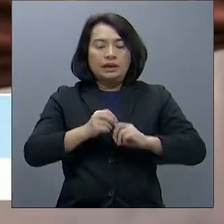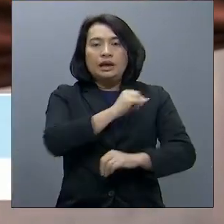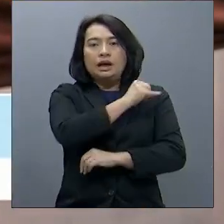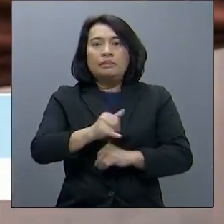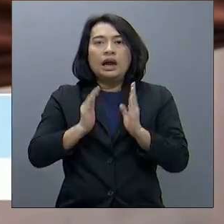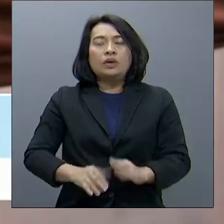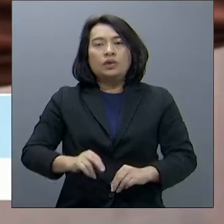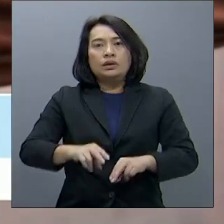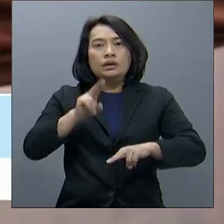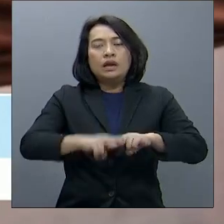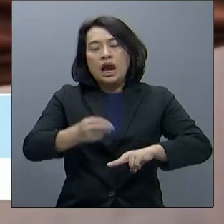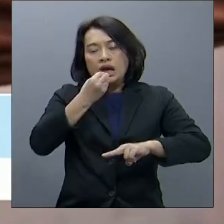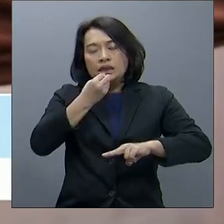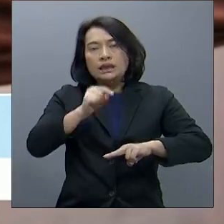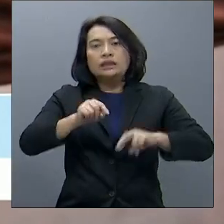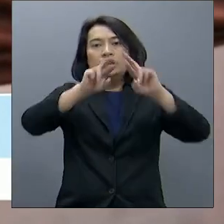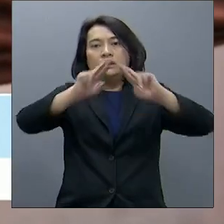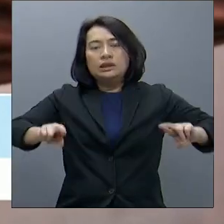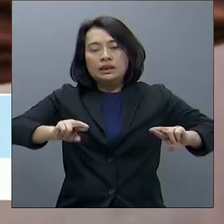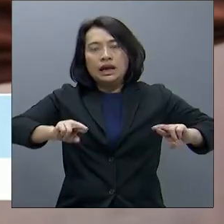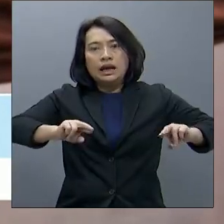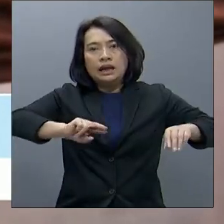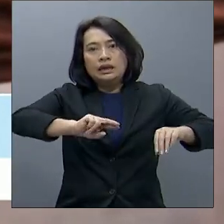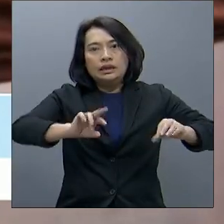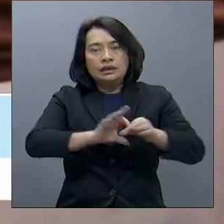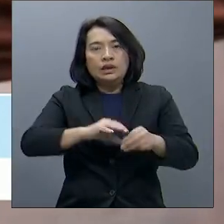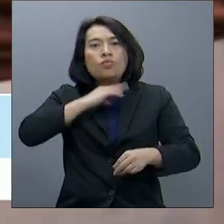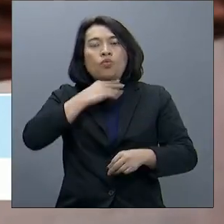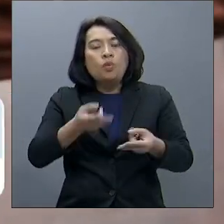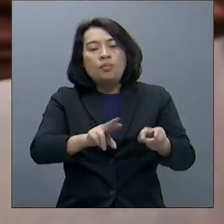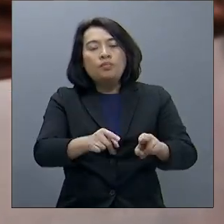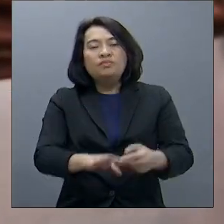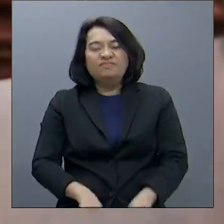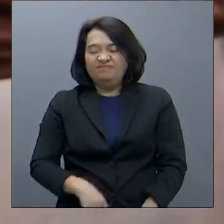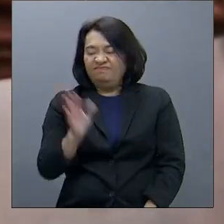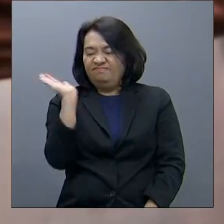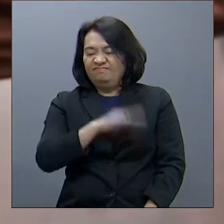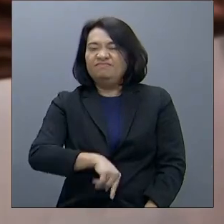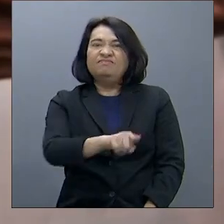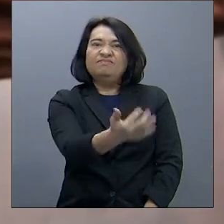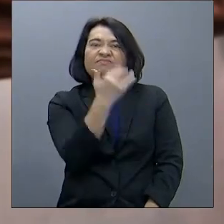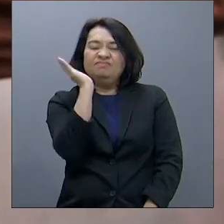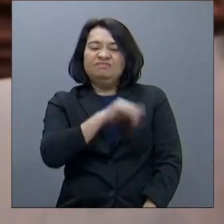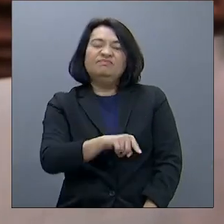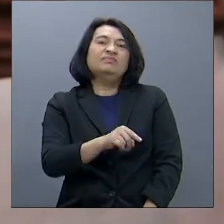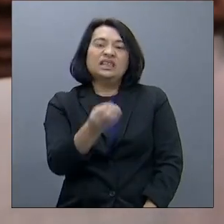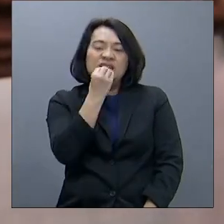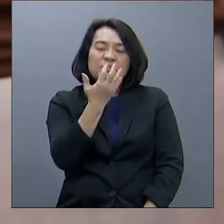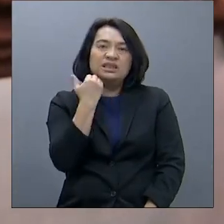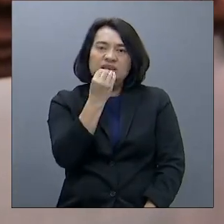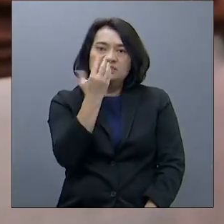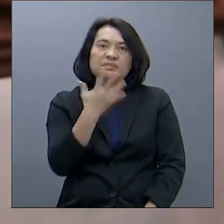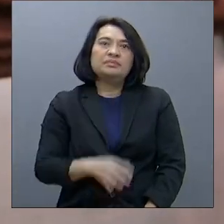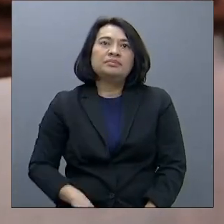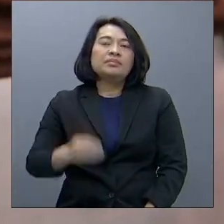ามานั่งทานในร้านเขาก็จะเหม็นแล้วเขาก็จะรังเกียจบางคนเขาก็ทานบางคนเขาก็ไม่ทานค่ะแต่ถ้าคนไหนก็มี